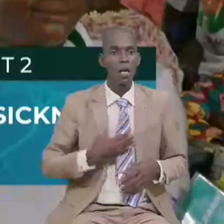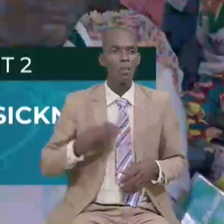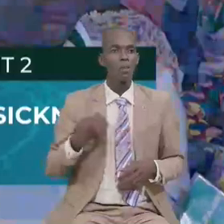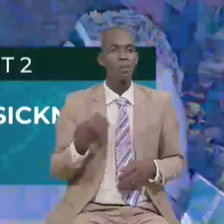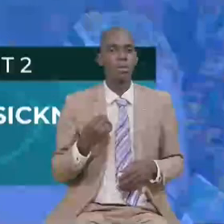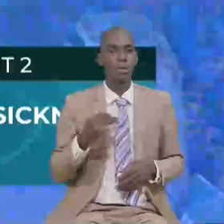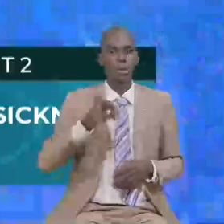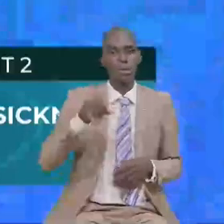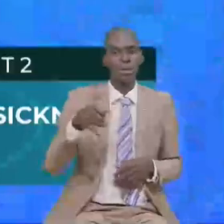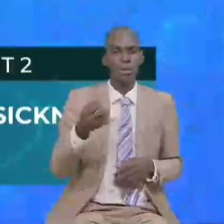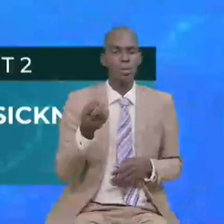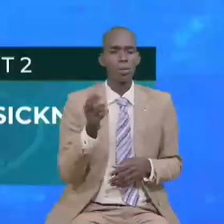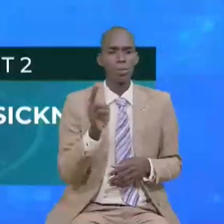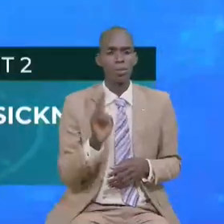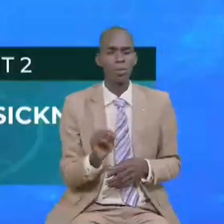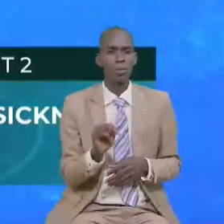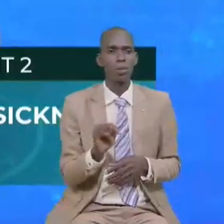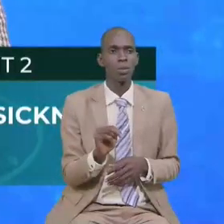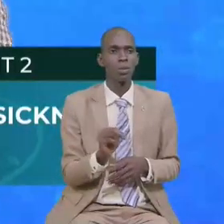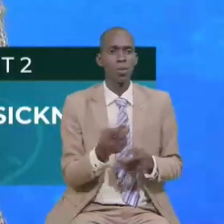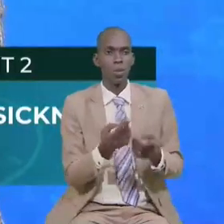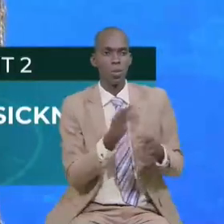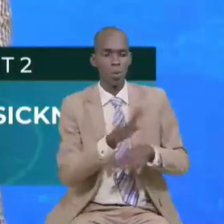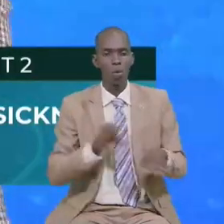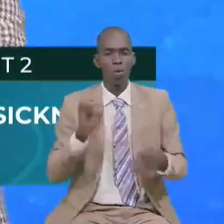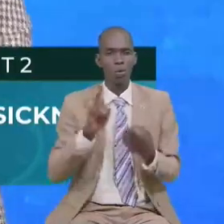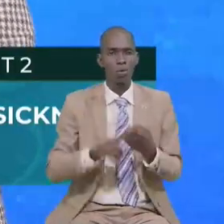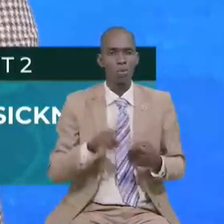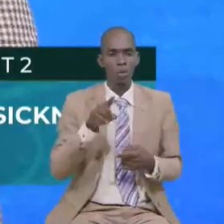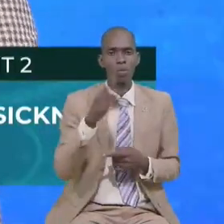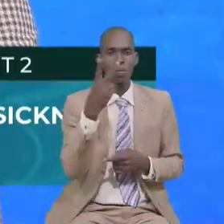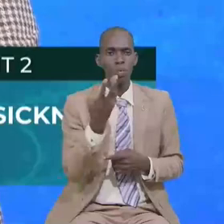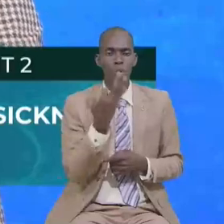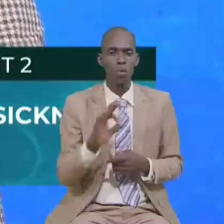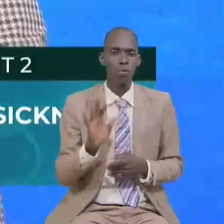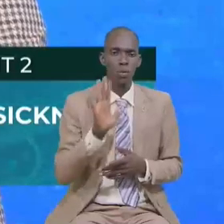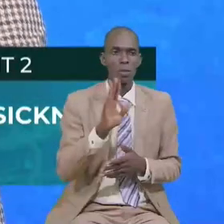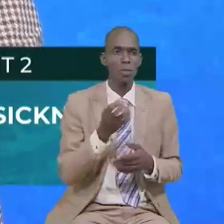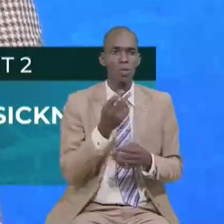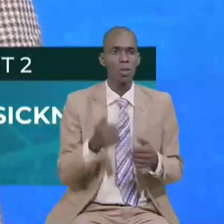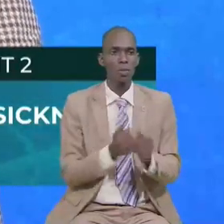Jean fut informé de toutes ces choses par ses disciples.